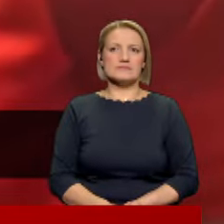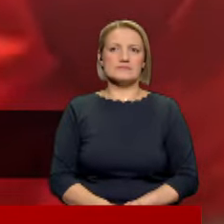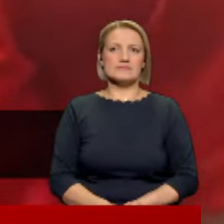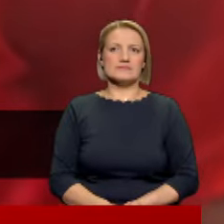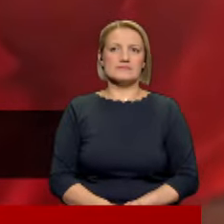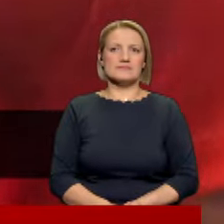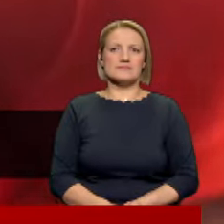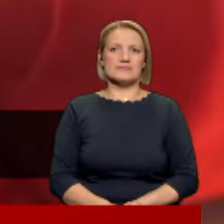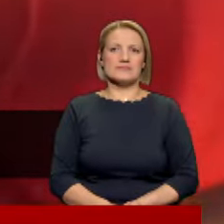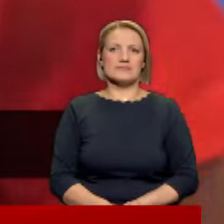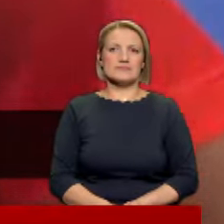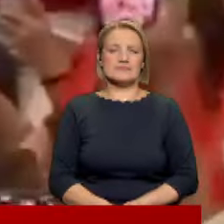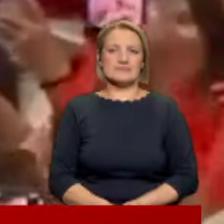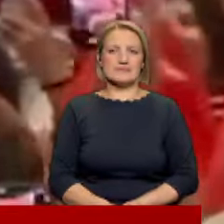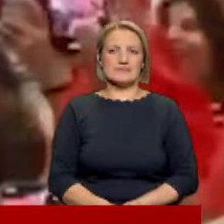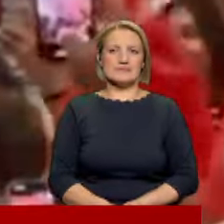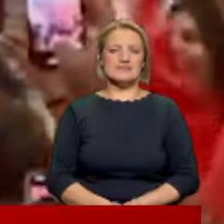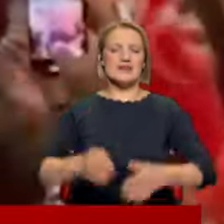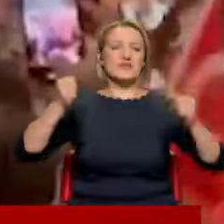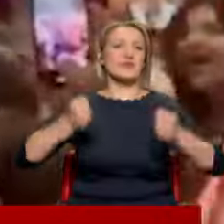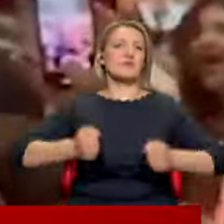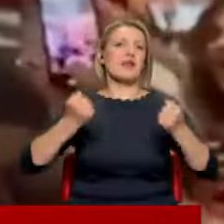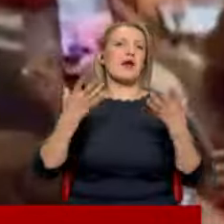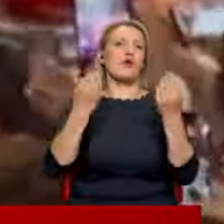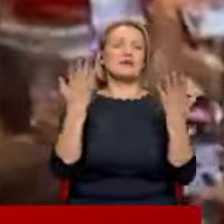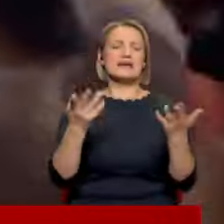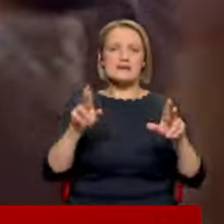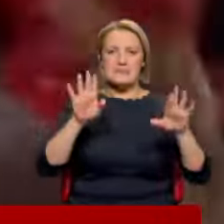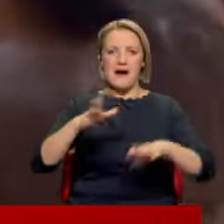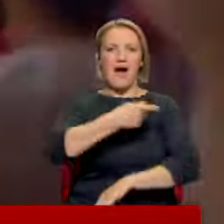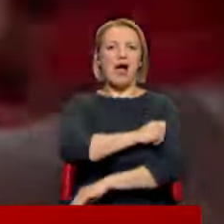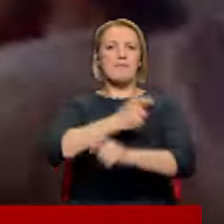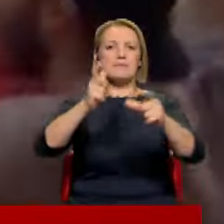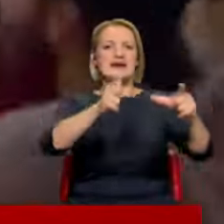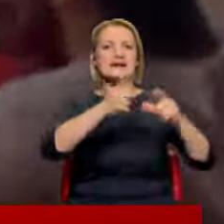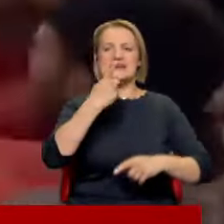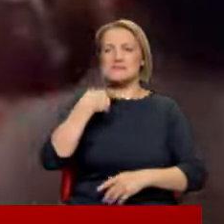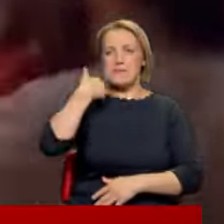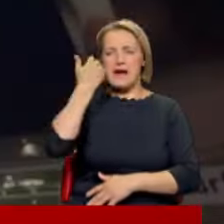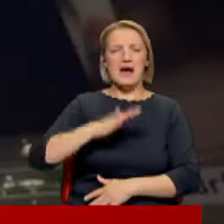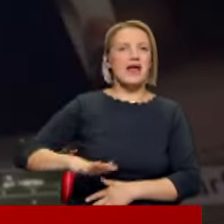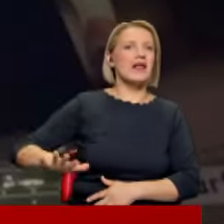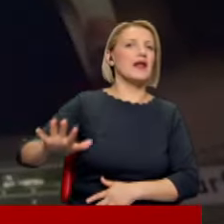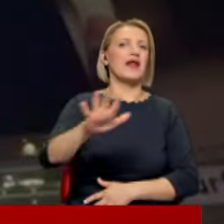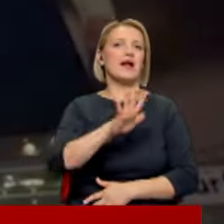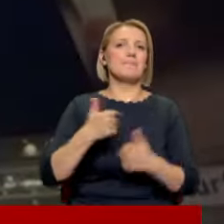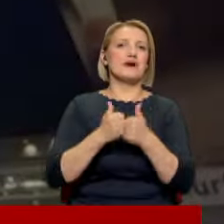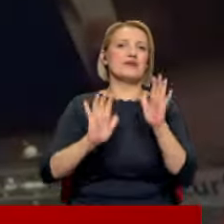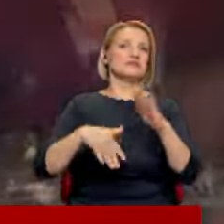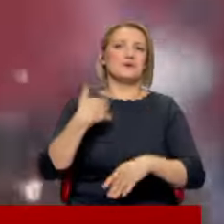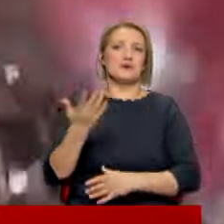Gerçekten sağ kanadı felç ettin. Yok ya. Tribünlerde olduğu gibi Almanya'da meydanlarda kırmızı beyaza boyandı maçın ardından.